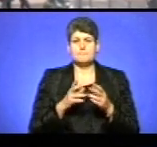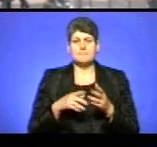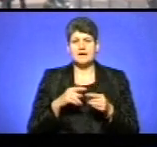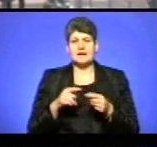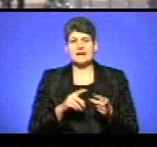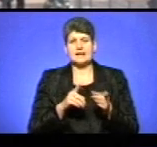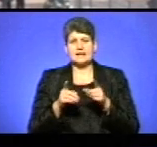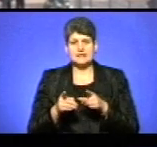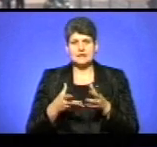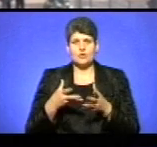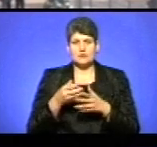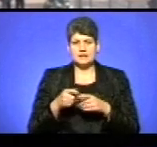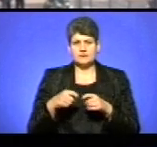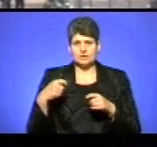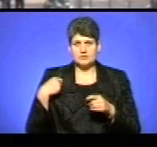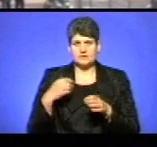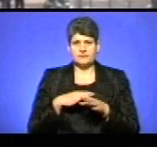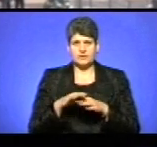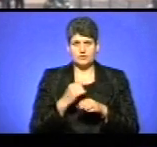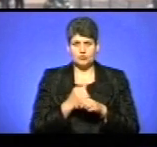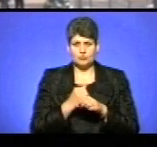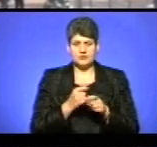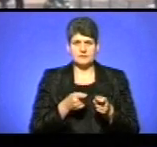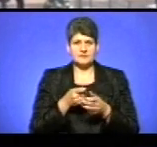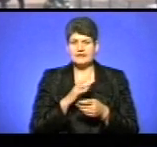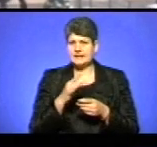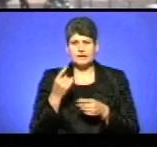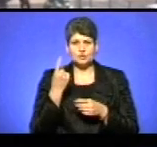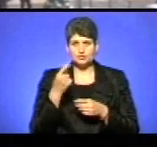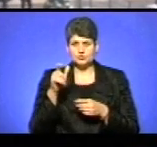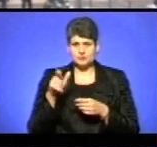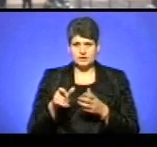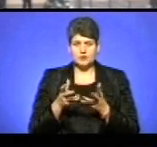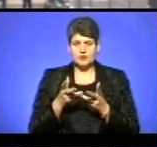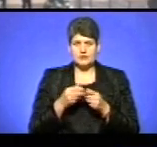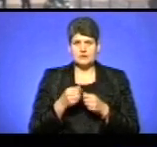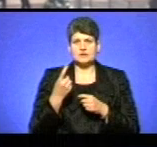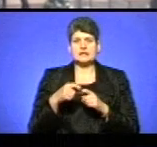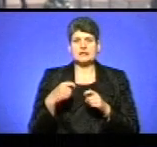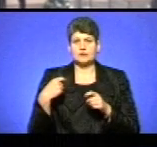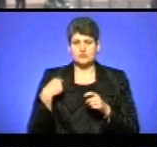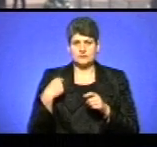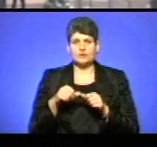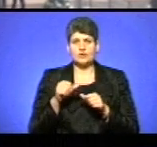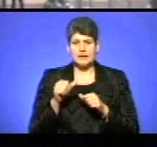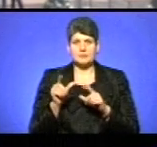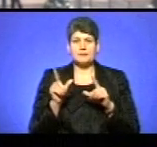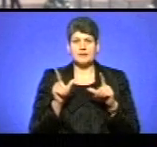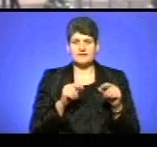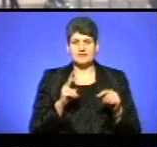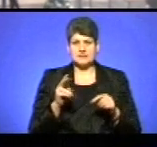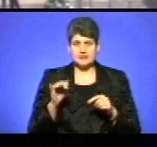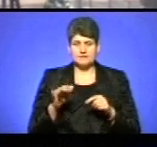оплату кілометрів виконаної роботи перевізниками. Не на одного пасажира рахувати, на один кілометр. До речі, деякі перевізники